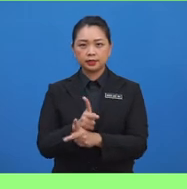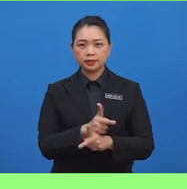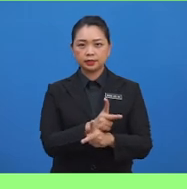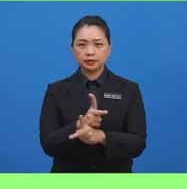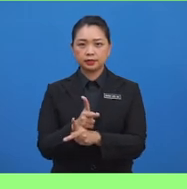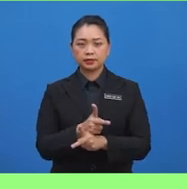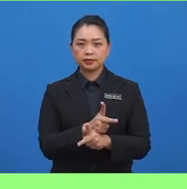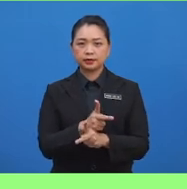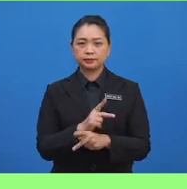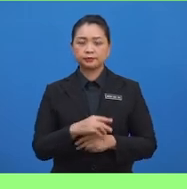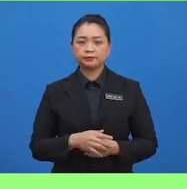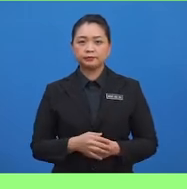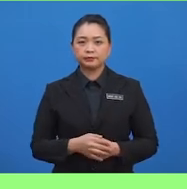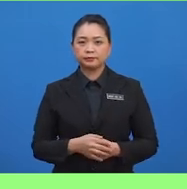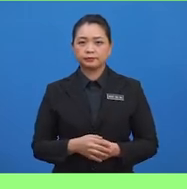ageng